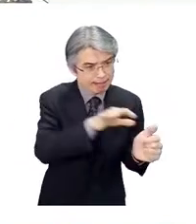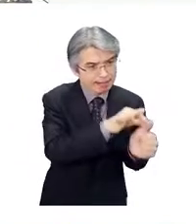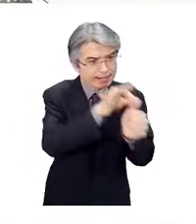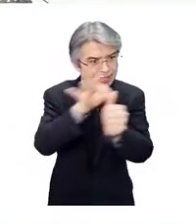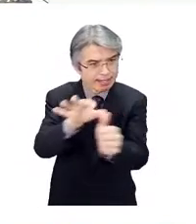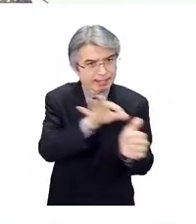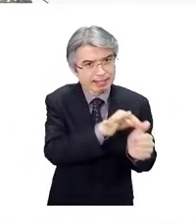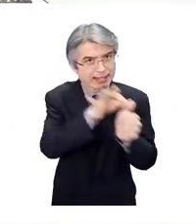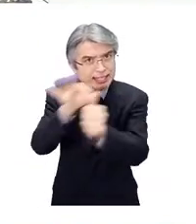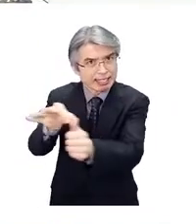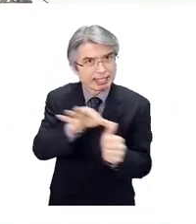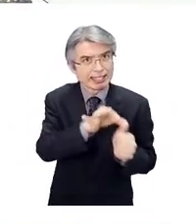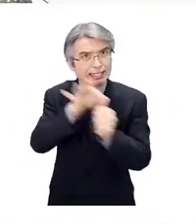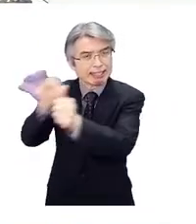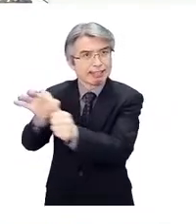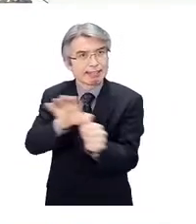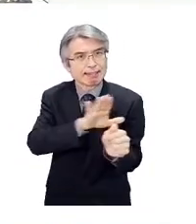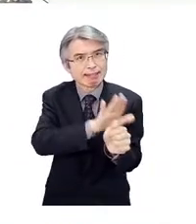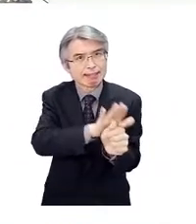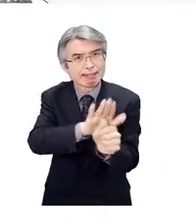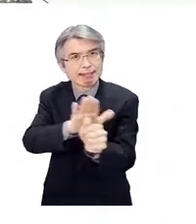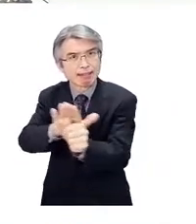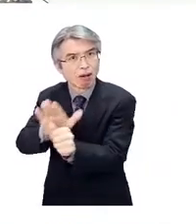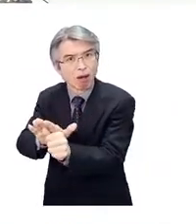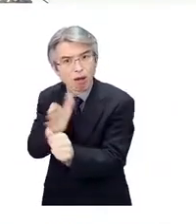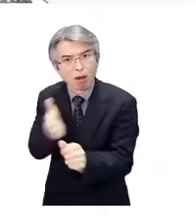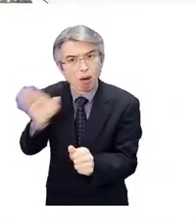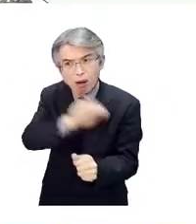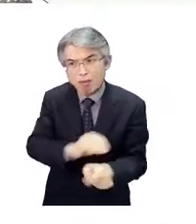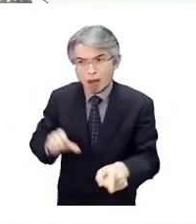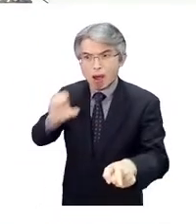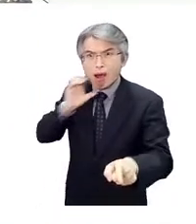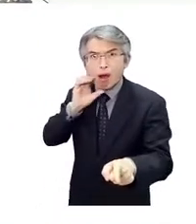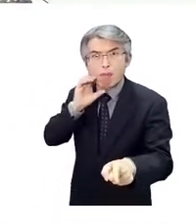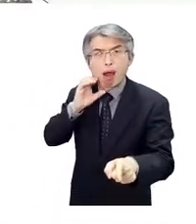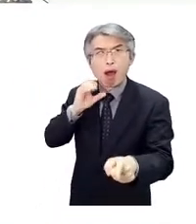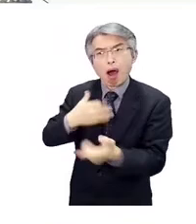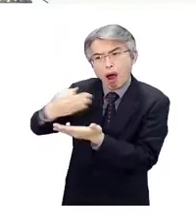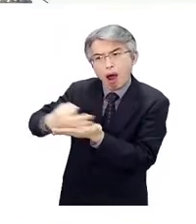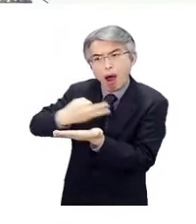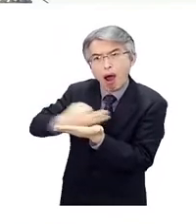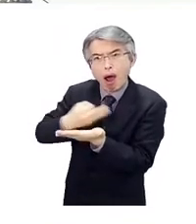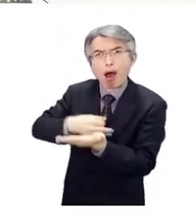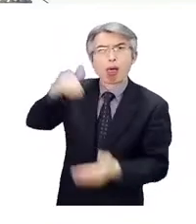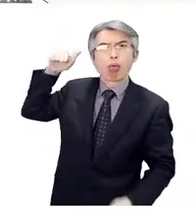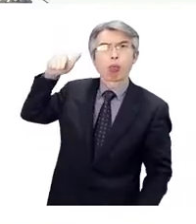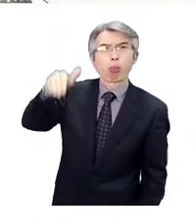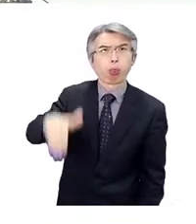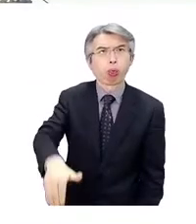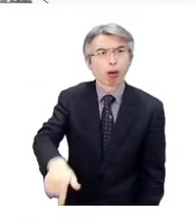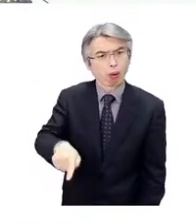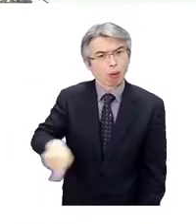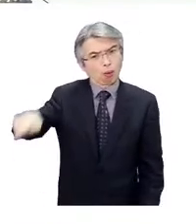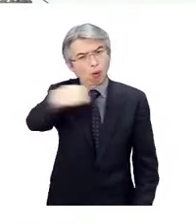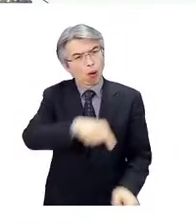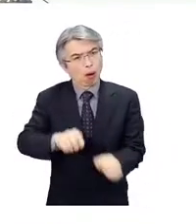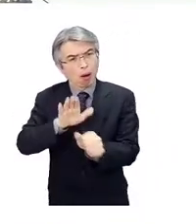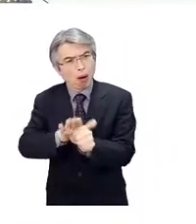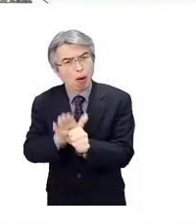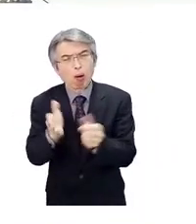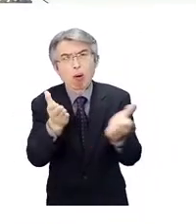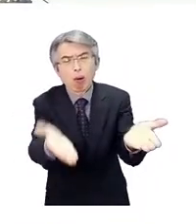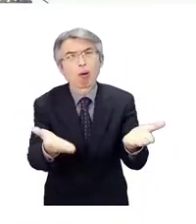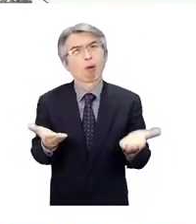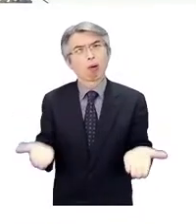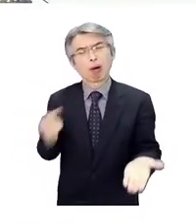때문에 코로나19로 인한 경영 악화를 지원할 사업비를 얻는 데는 어려움이 있었습니다. 그럼에도